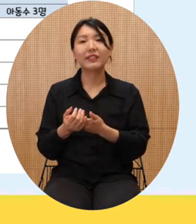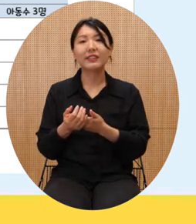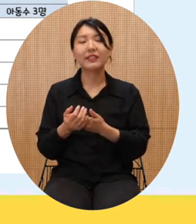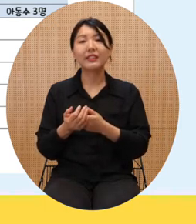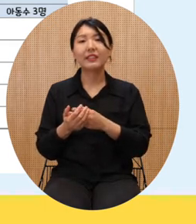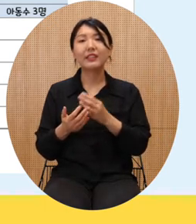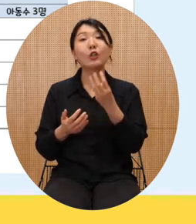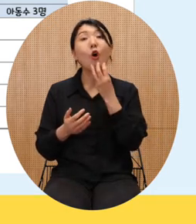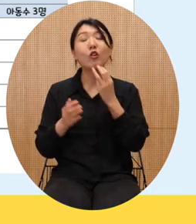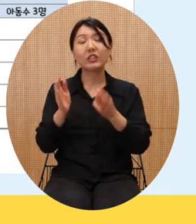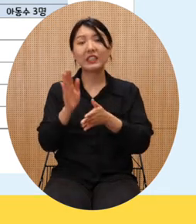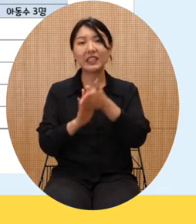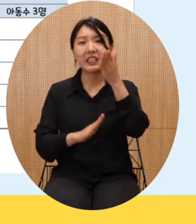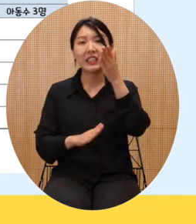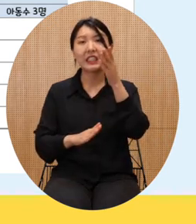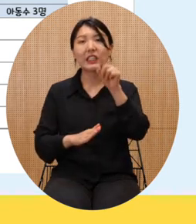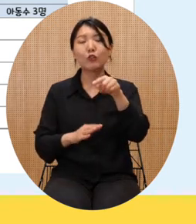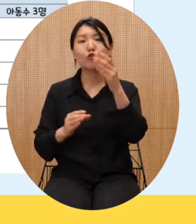사실은 중요한데요.